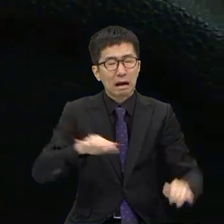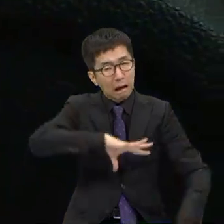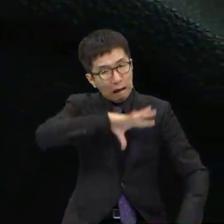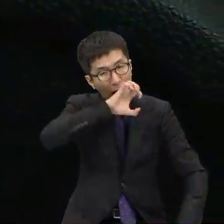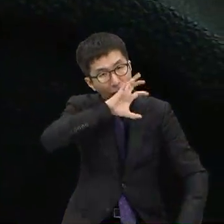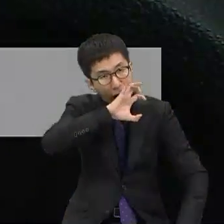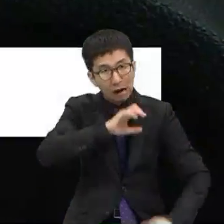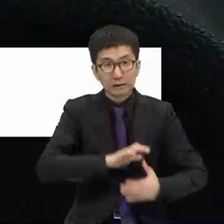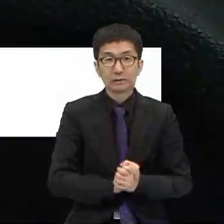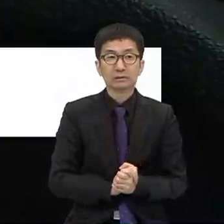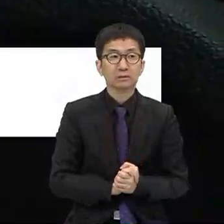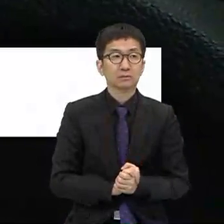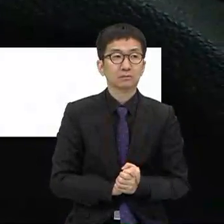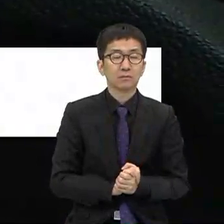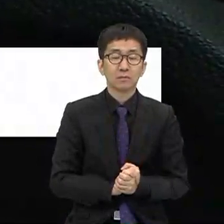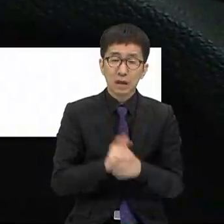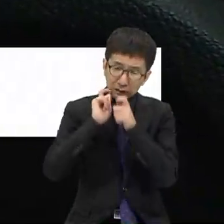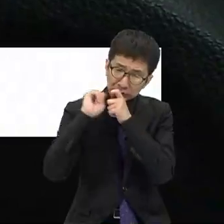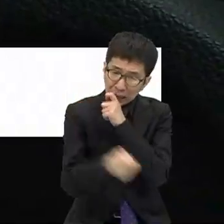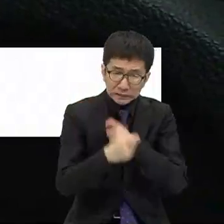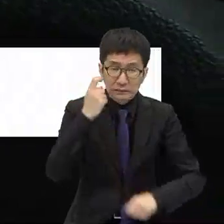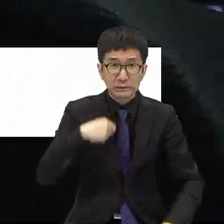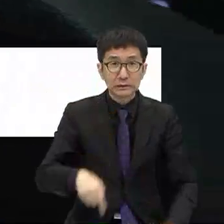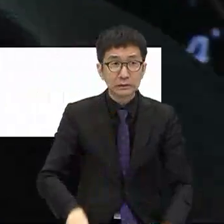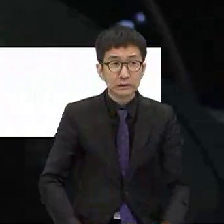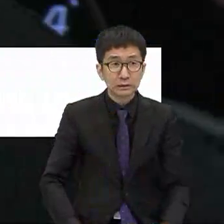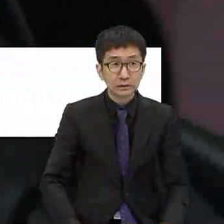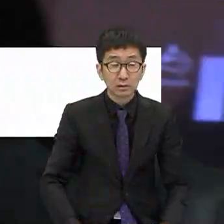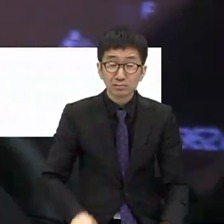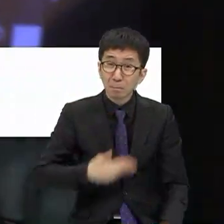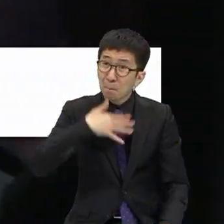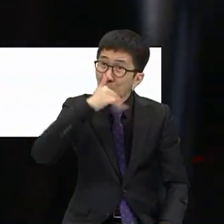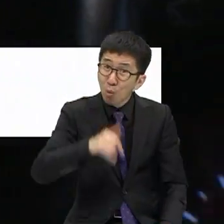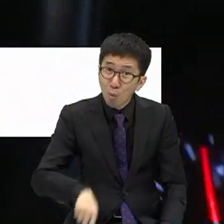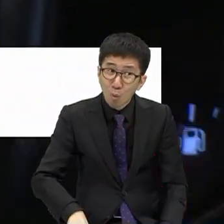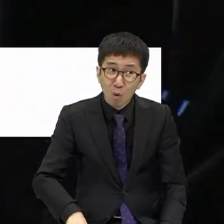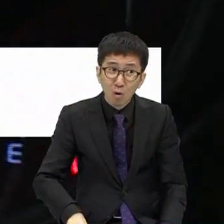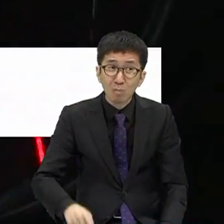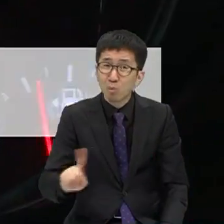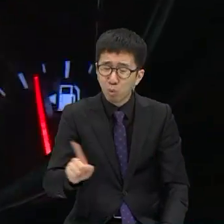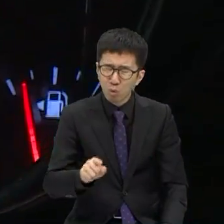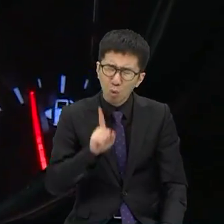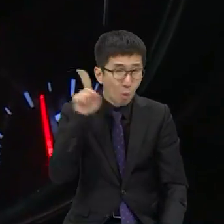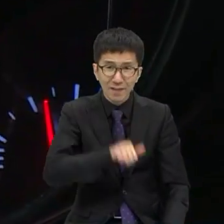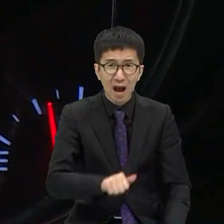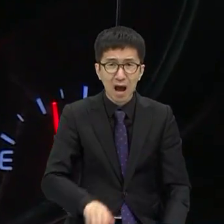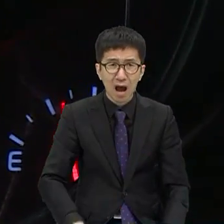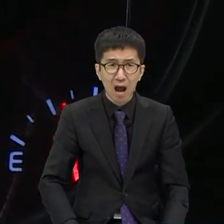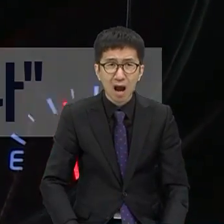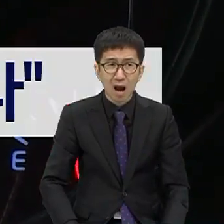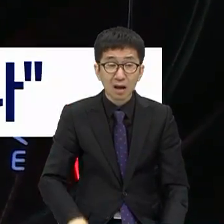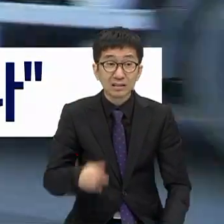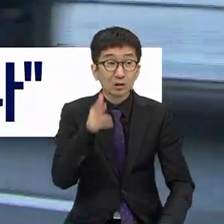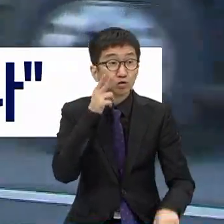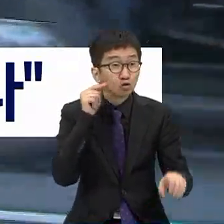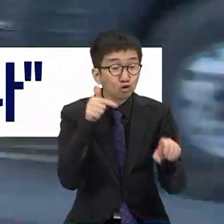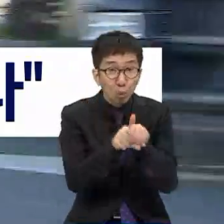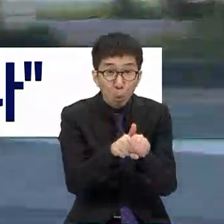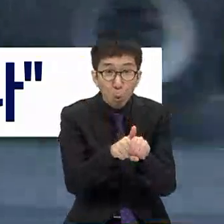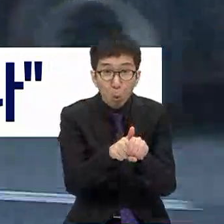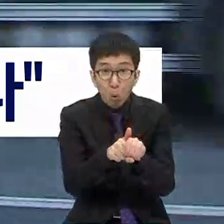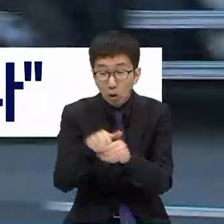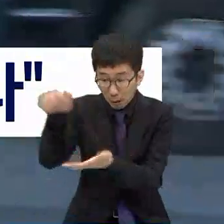불만입니다. 점점 사기당하는 것 같고 기사들이 오지 바보 천치되는 것 같고 가슴이 미어 터지죠. 주유소들은